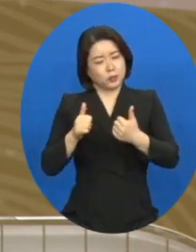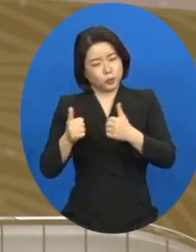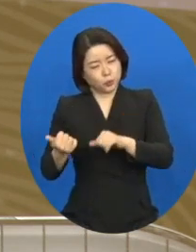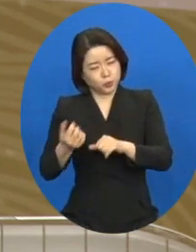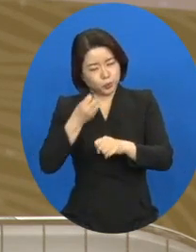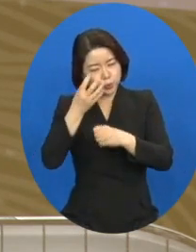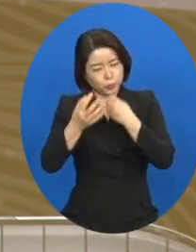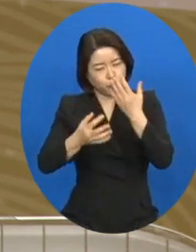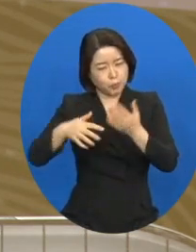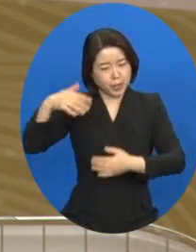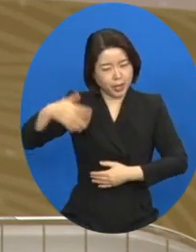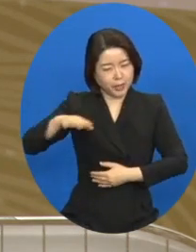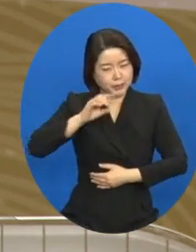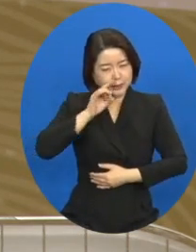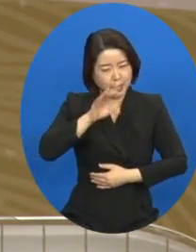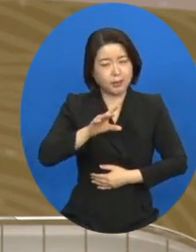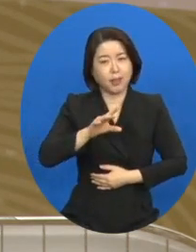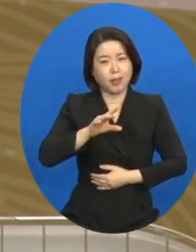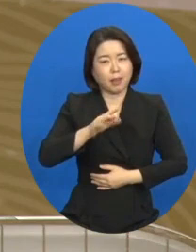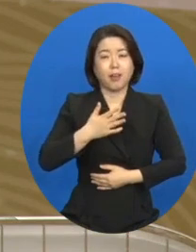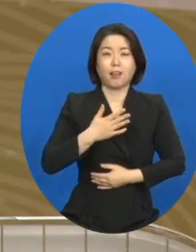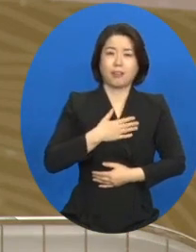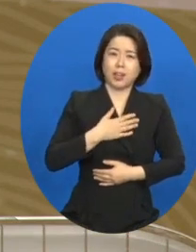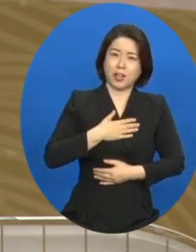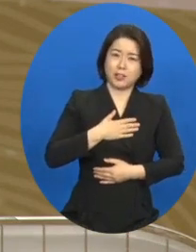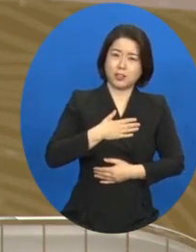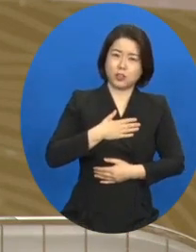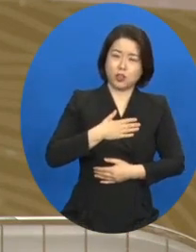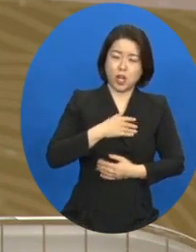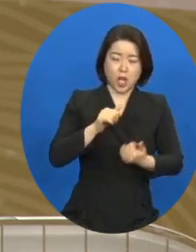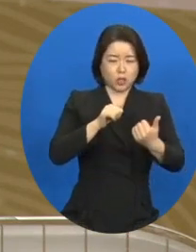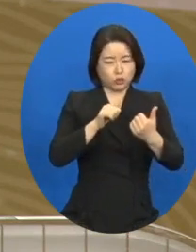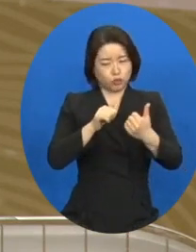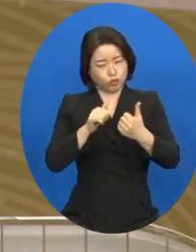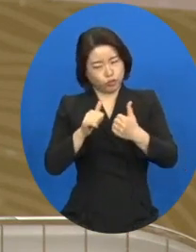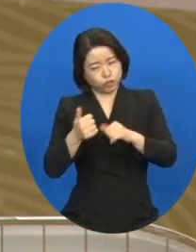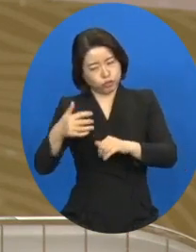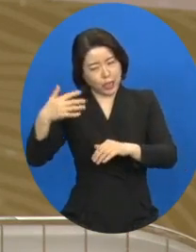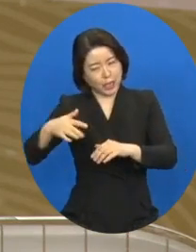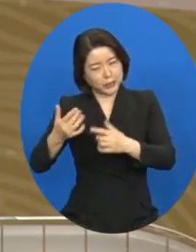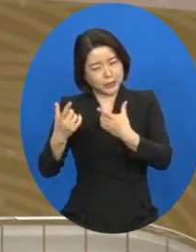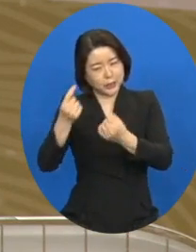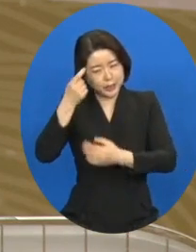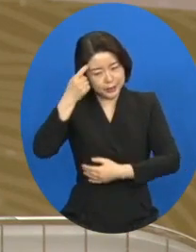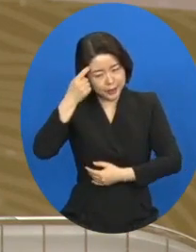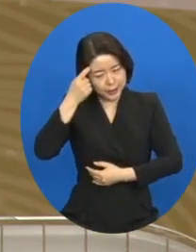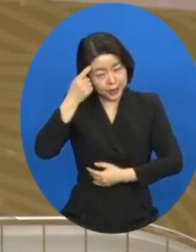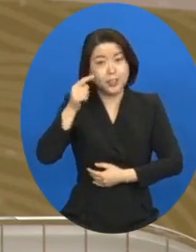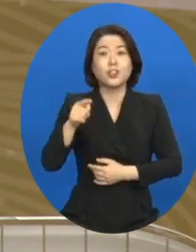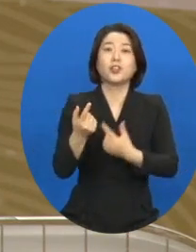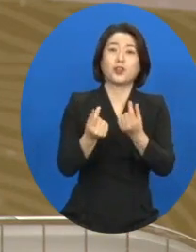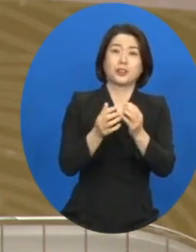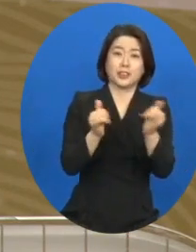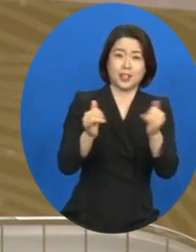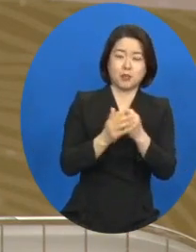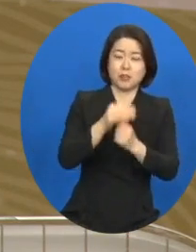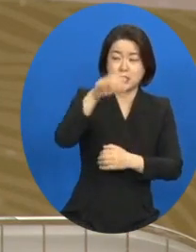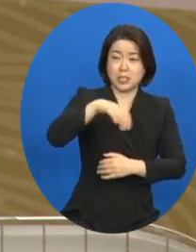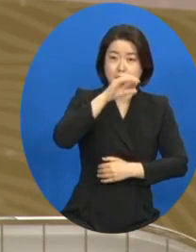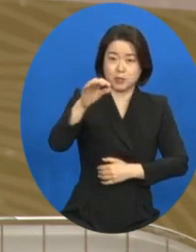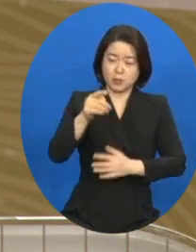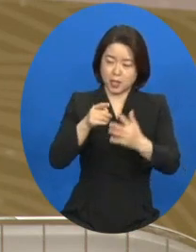이런 고백이 나는 잘 안 돼. 나는 안 죽은 것 같아. 이런 사람은 아직